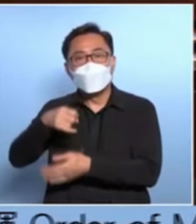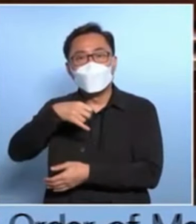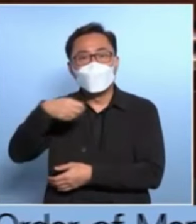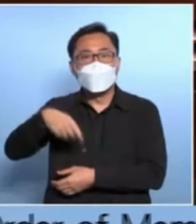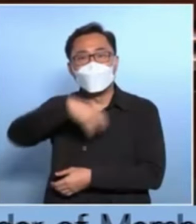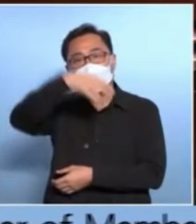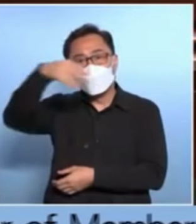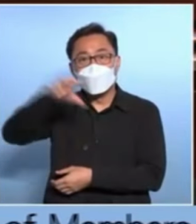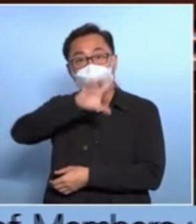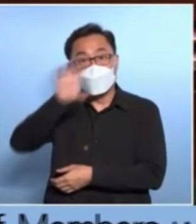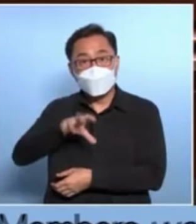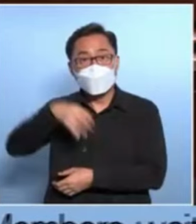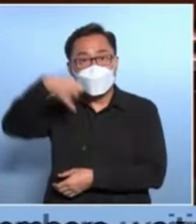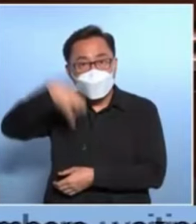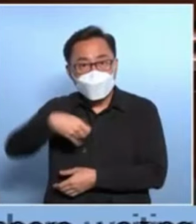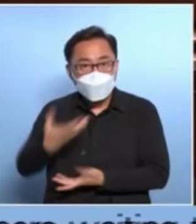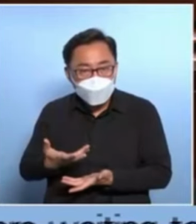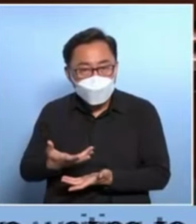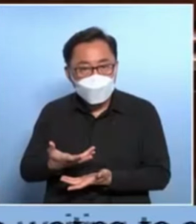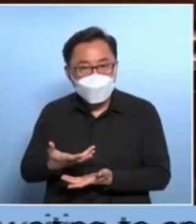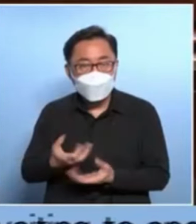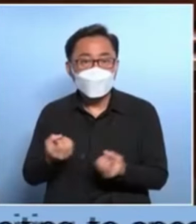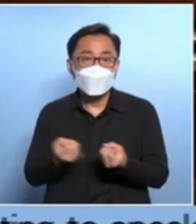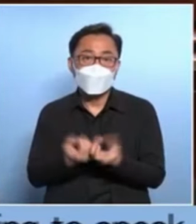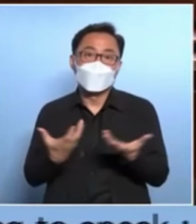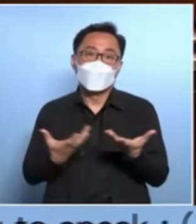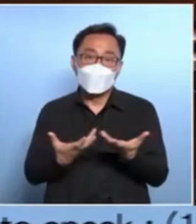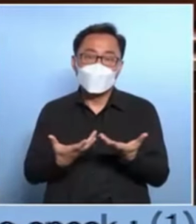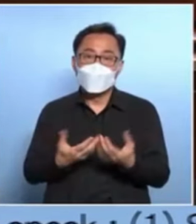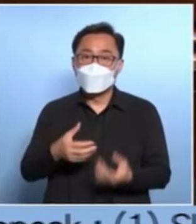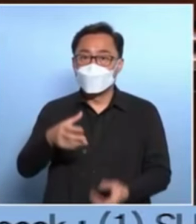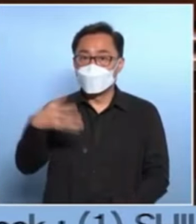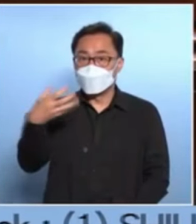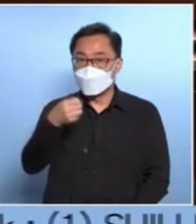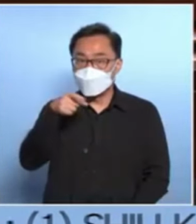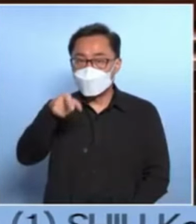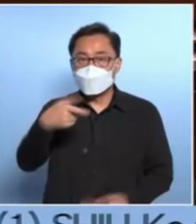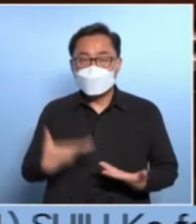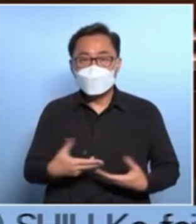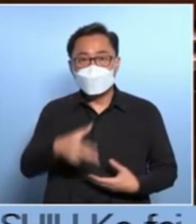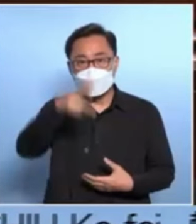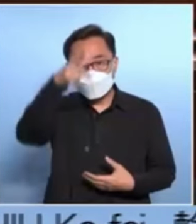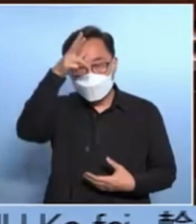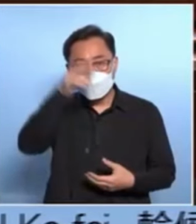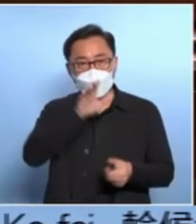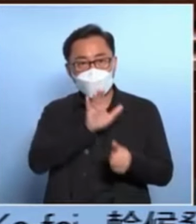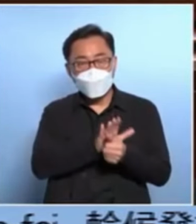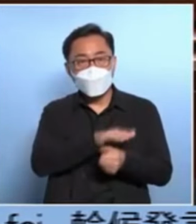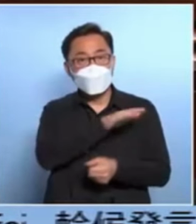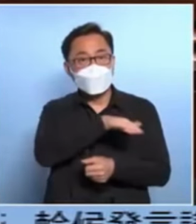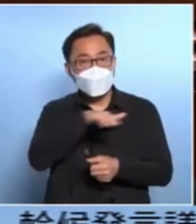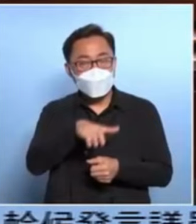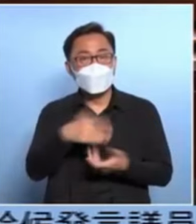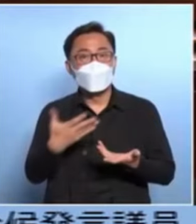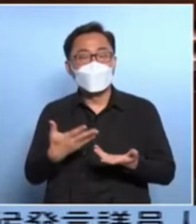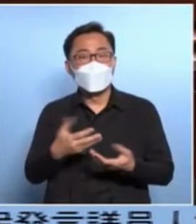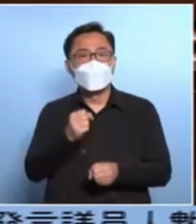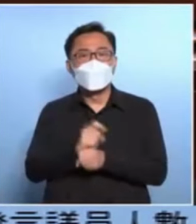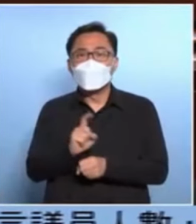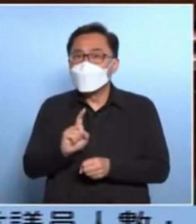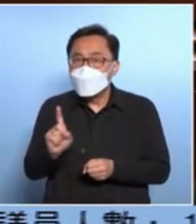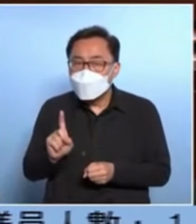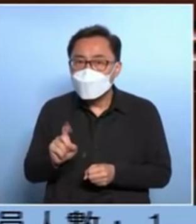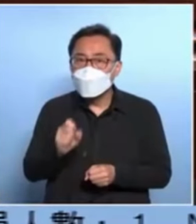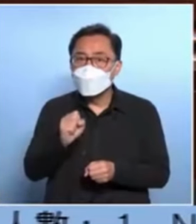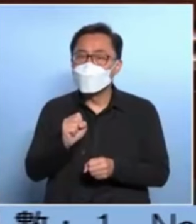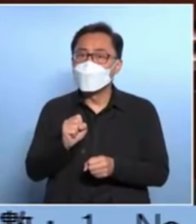案又再發生了。局長，這一屆政府究竟為保護兒童做過些什麼，做了些